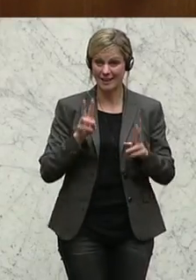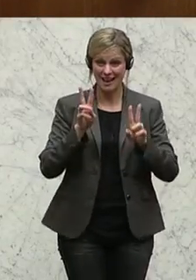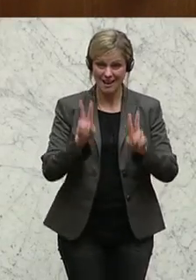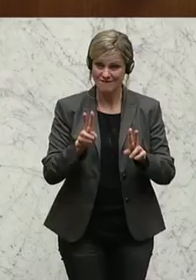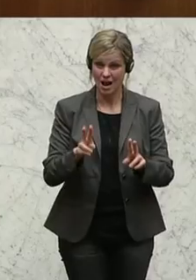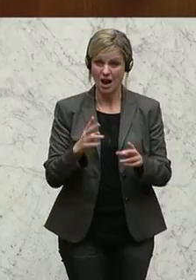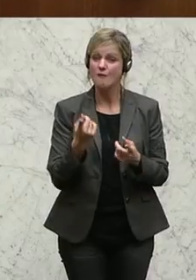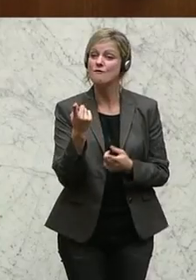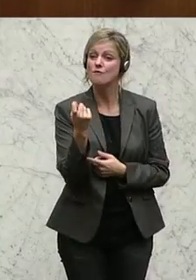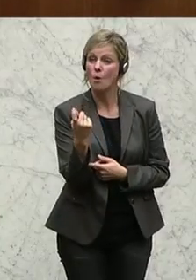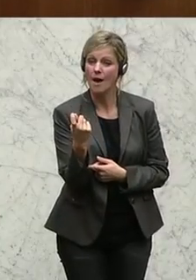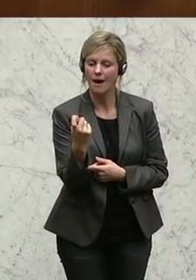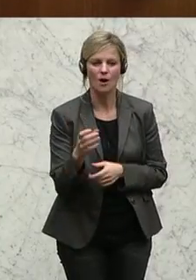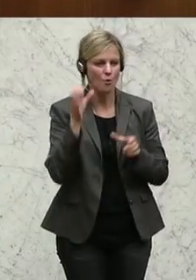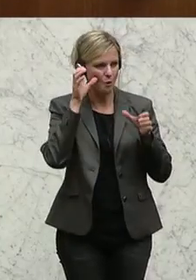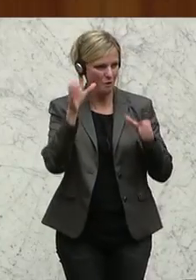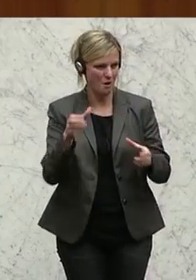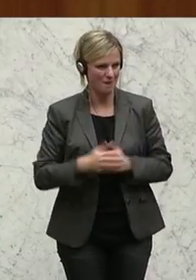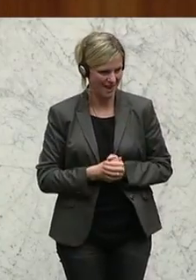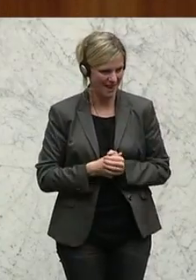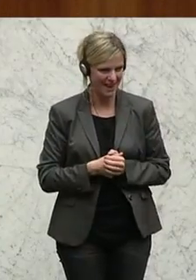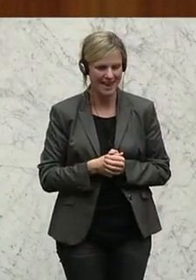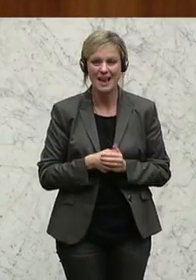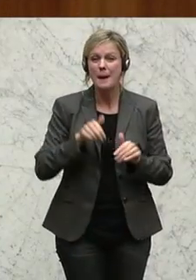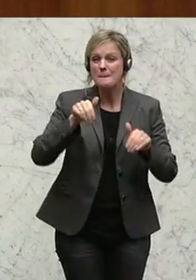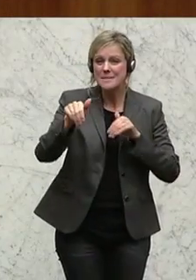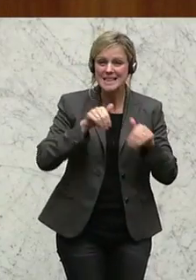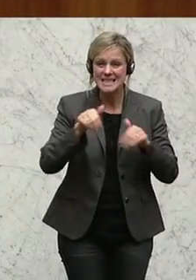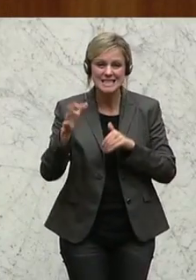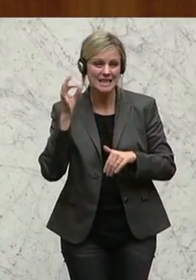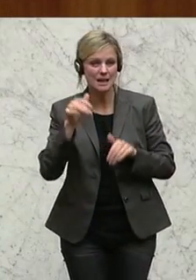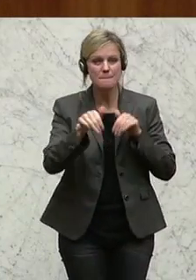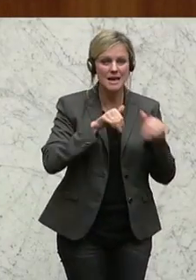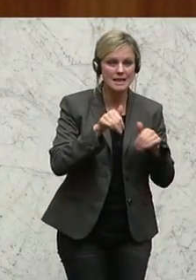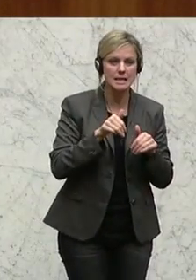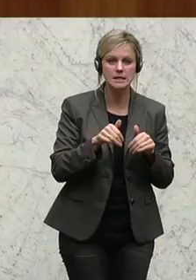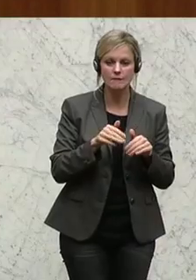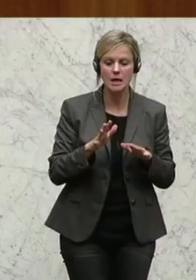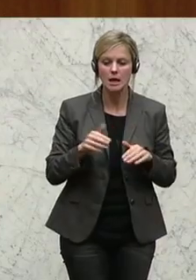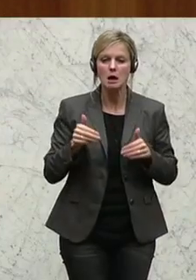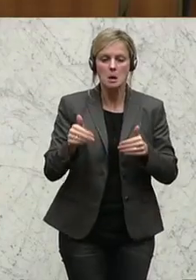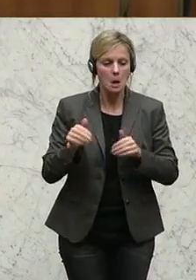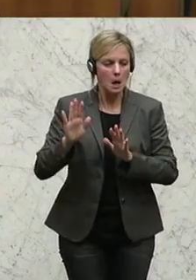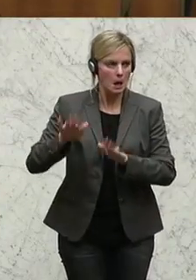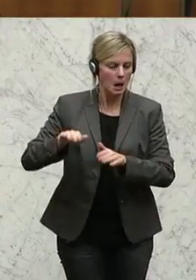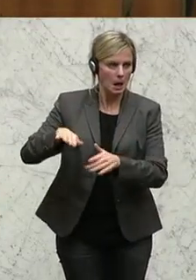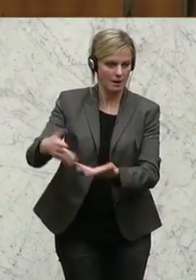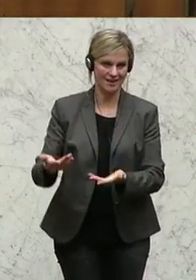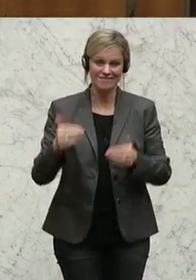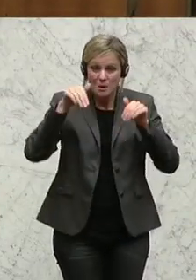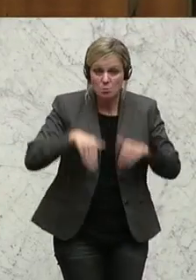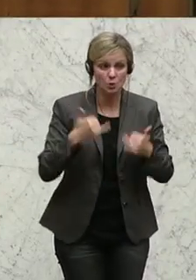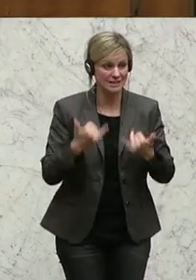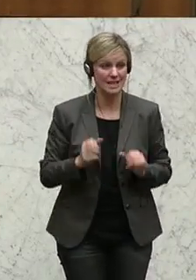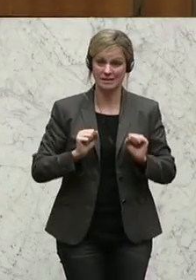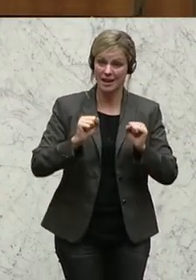ÖVP entstammten, weil sie gesagt haben, die Ministerin verschleppt und der Minister verschleppt. Die haben natürlich gesagt, wir müssen abwickeln. Wenn wir es nicht